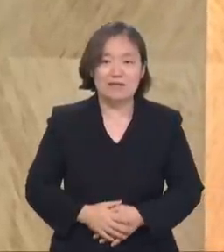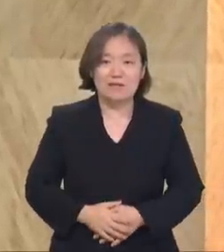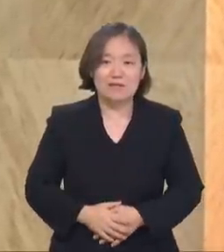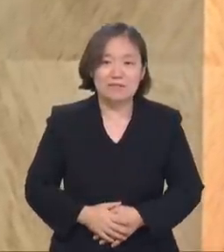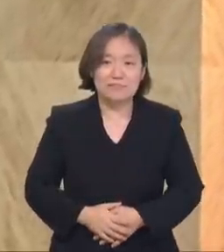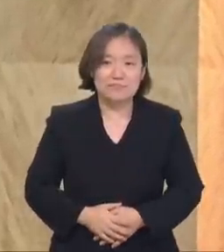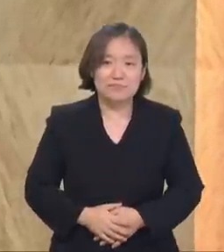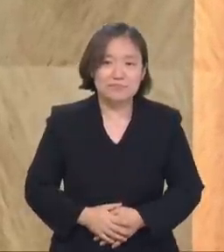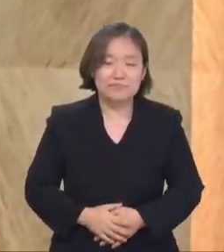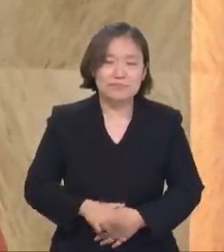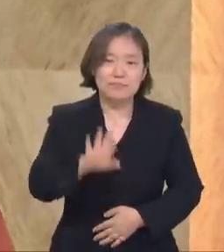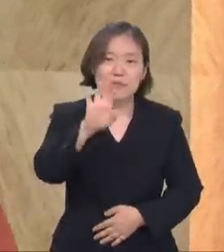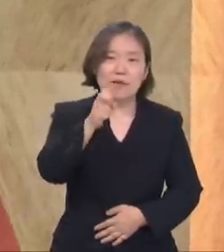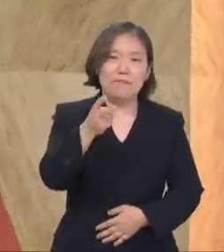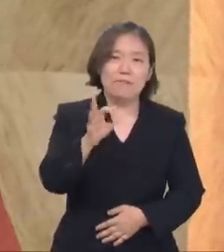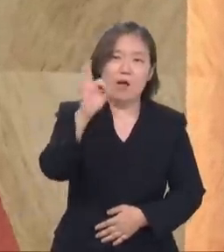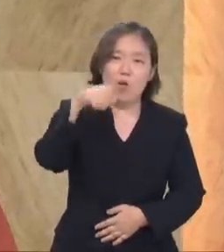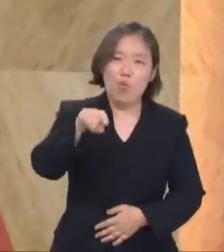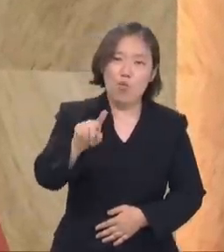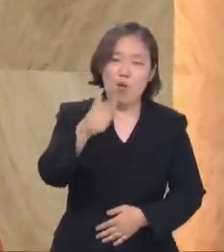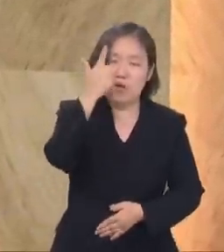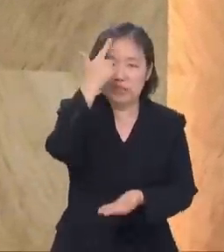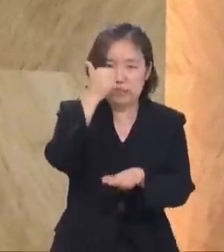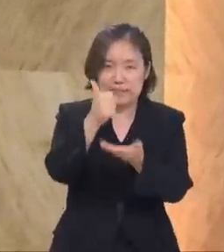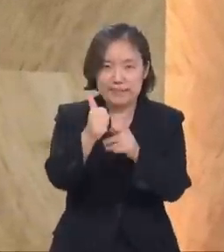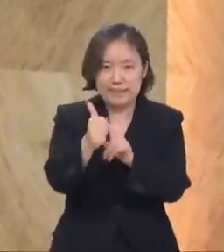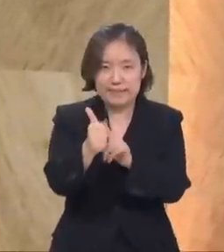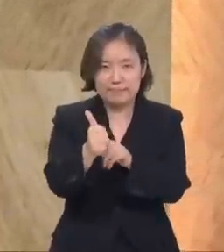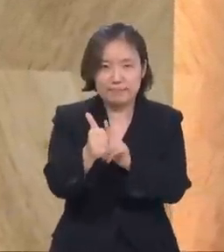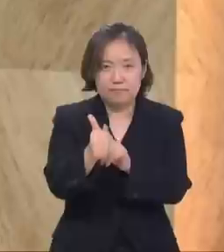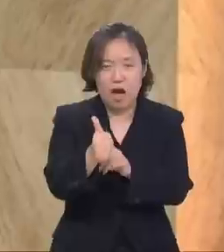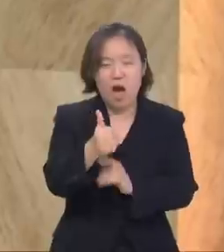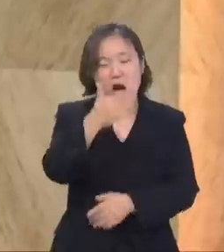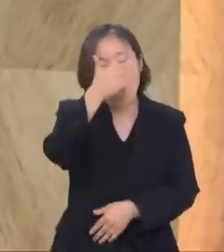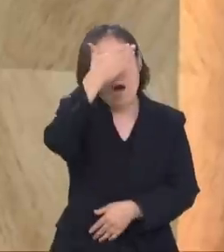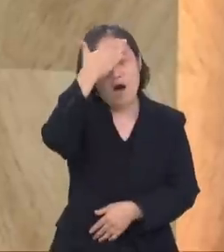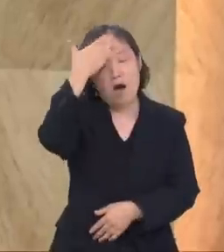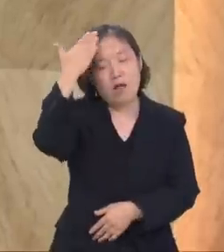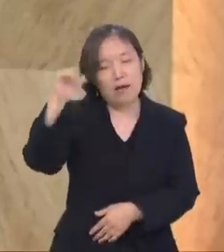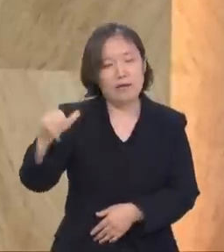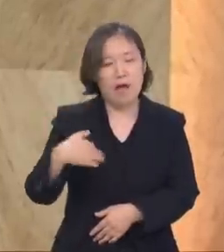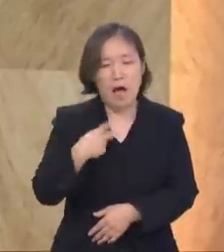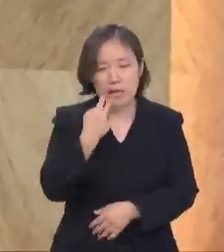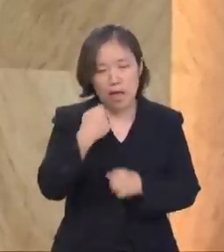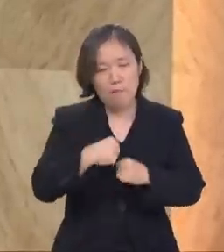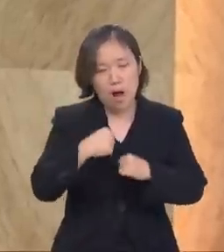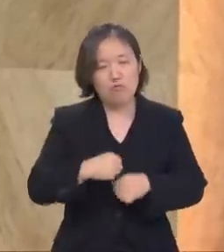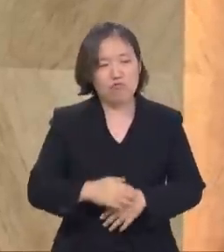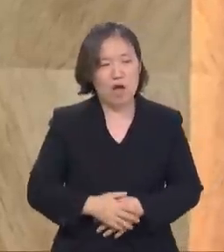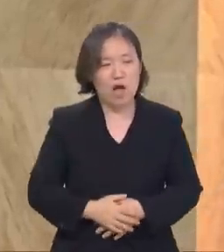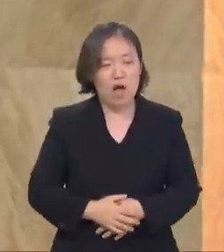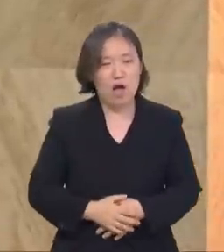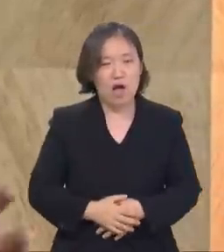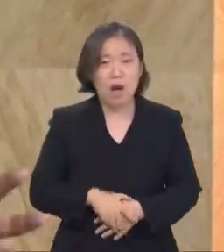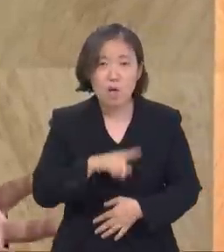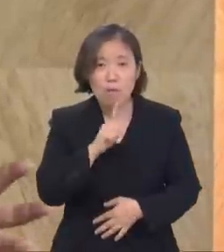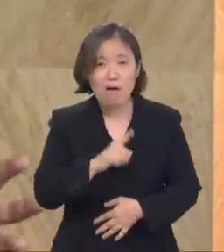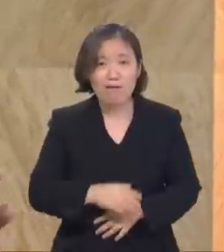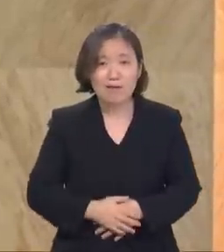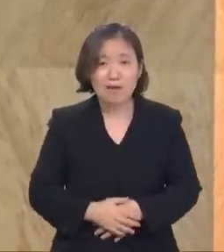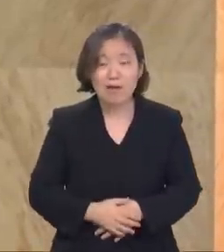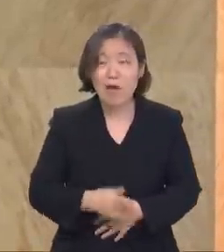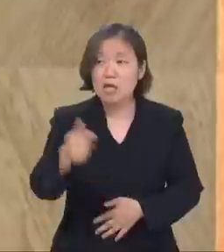평온스매 거친 숨을 고르면서 안정을 되찾은 뒤에 그